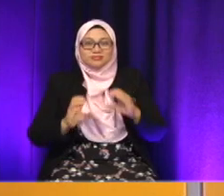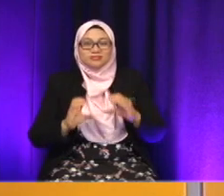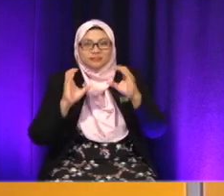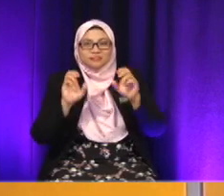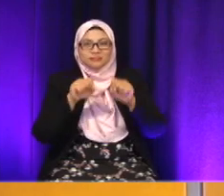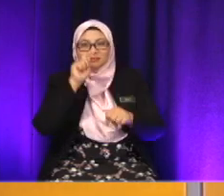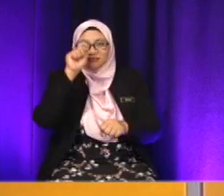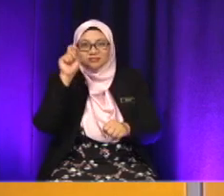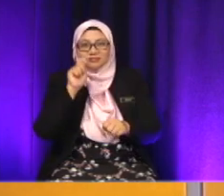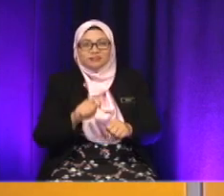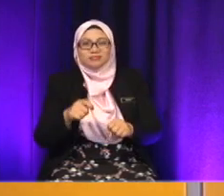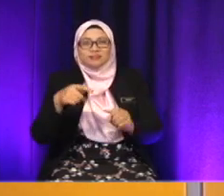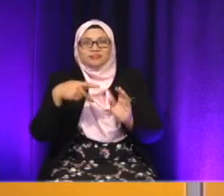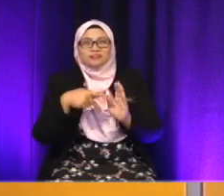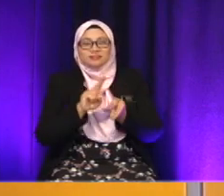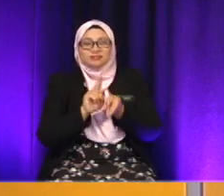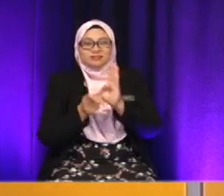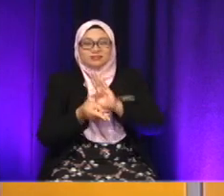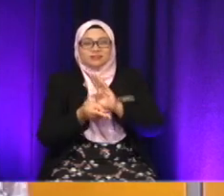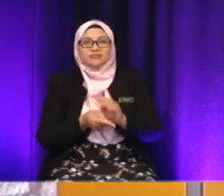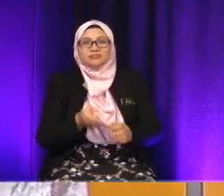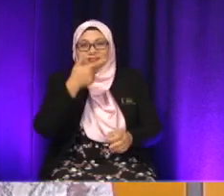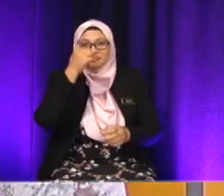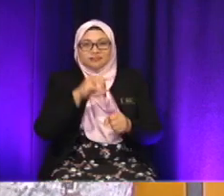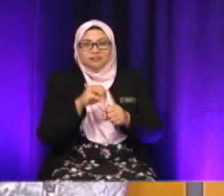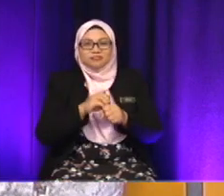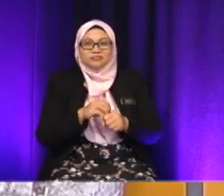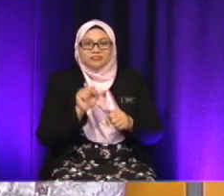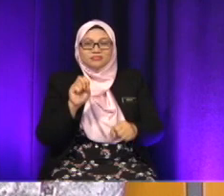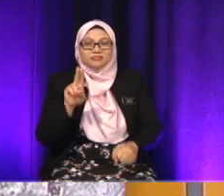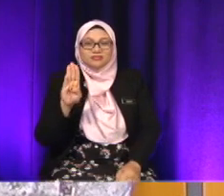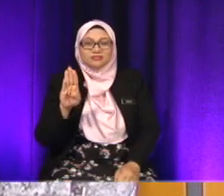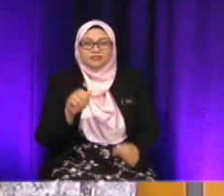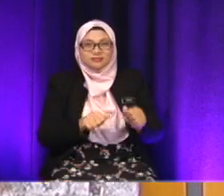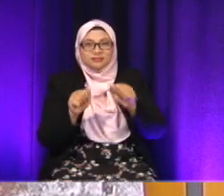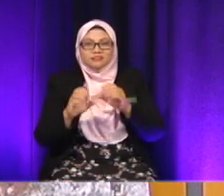saat itu sendiri adil pembunuh ubah Oke jadi